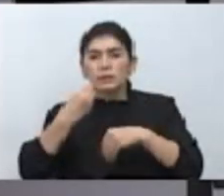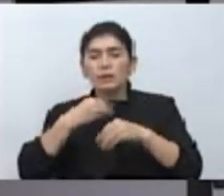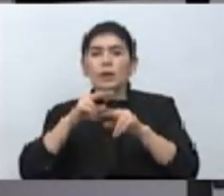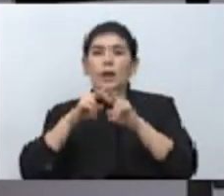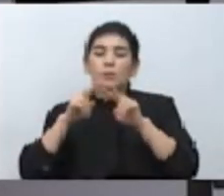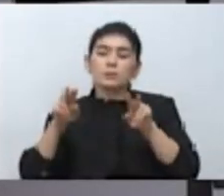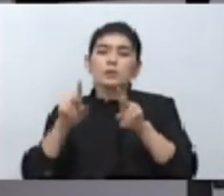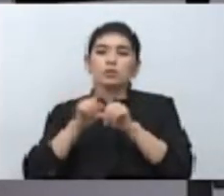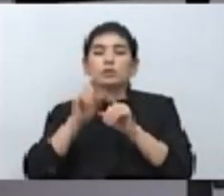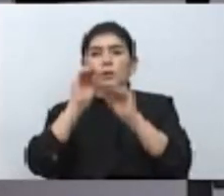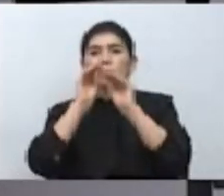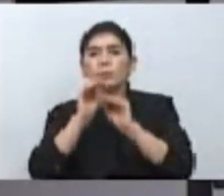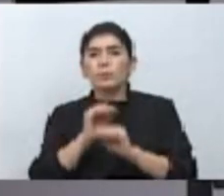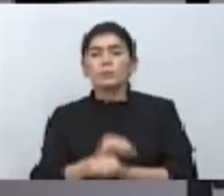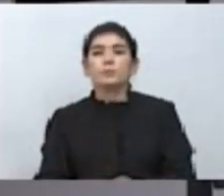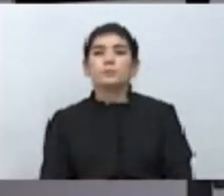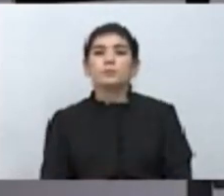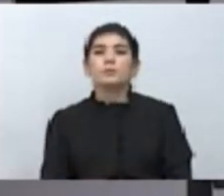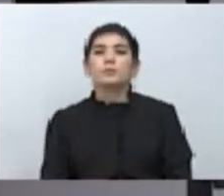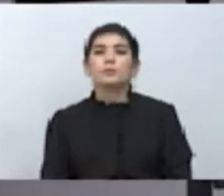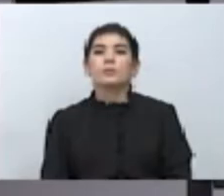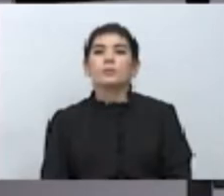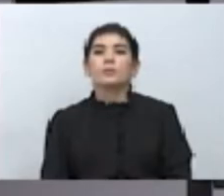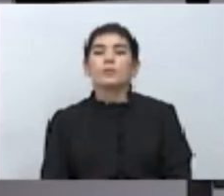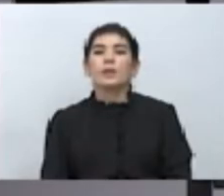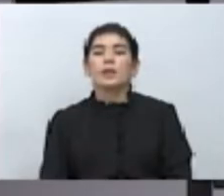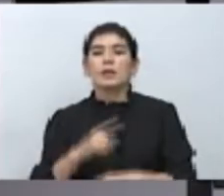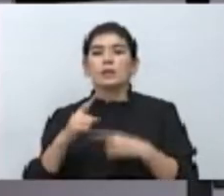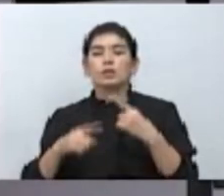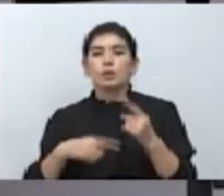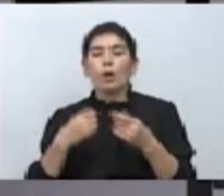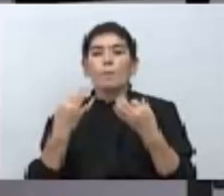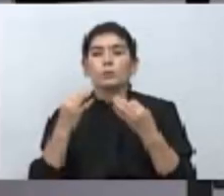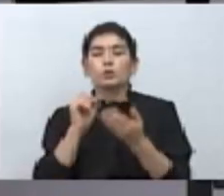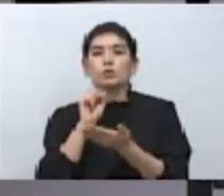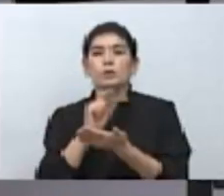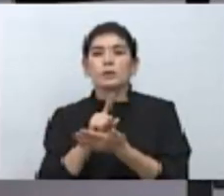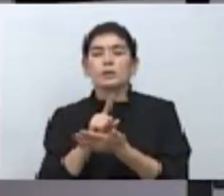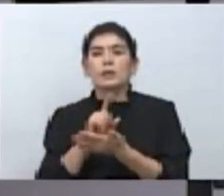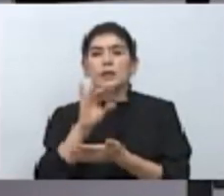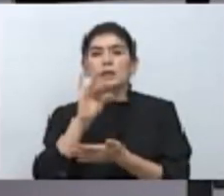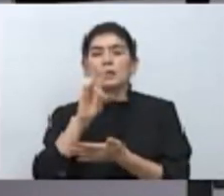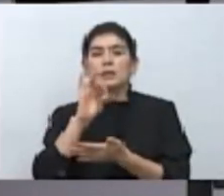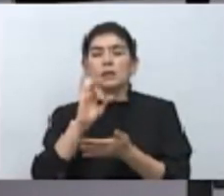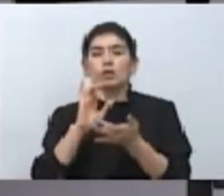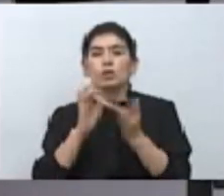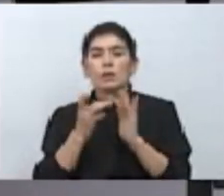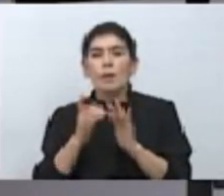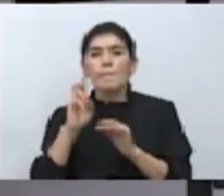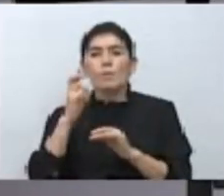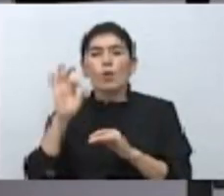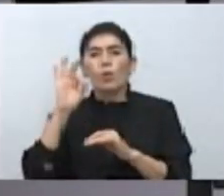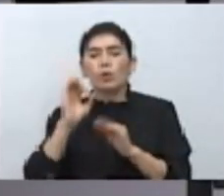kabi jarayonlarni keltirishimiz mumkin. Keyingi mustaqil topshiriqlardan biri internet va biologiyaga